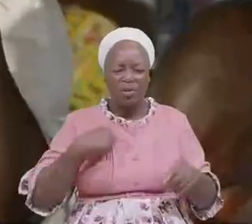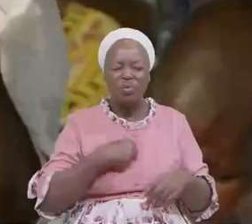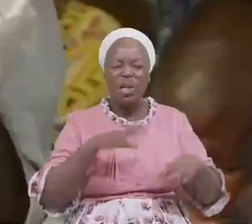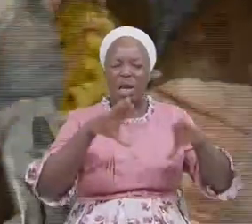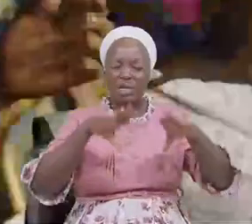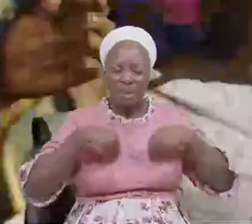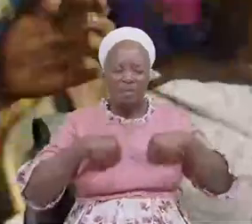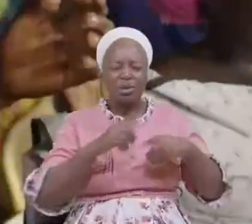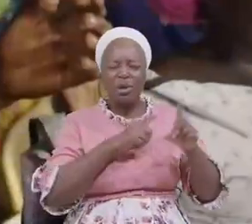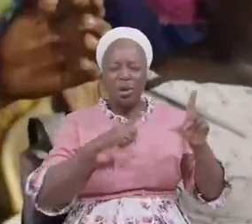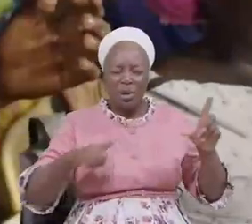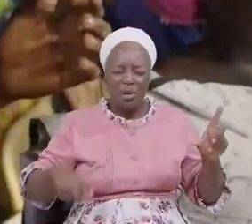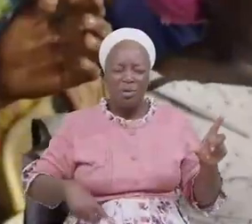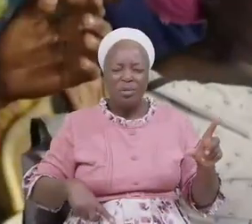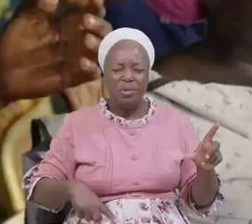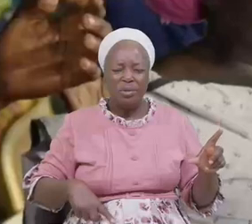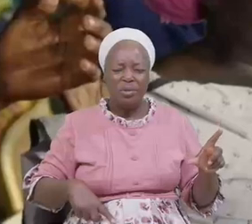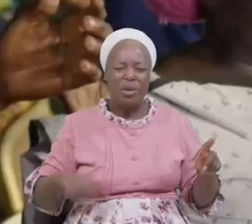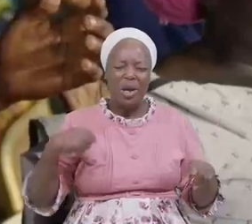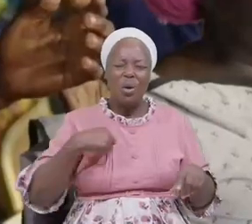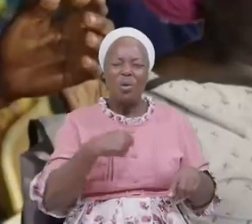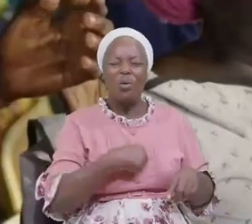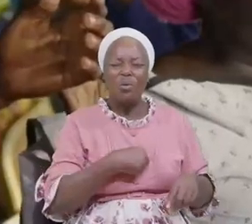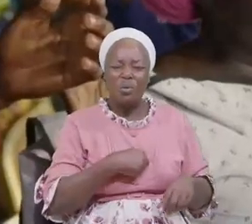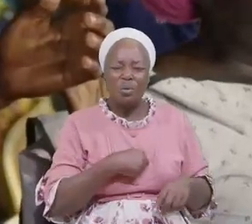Nous acceptons, Seigneur.